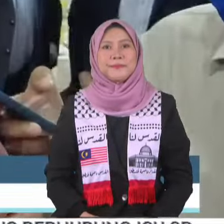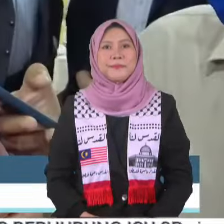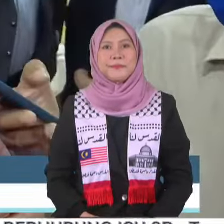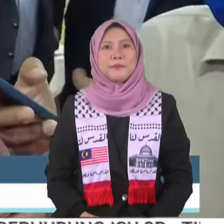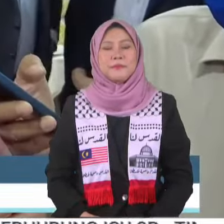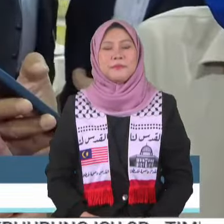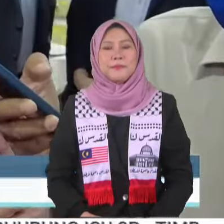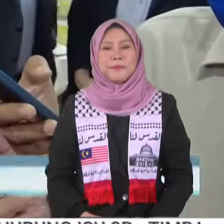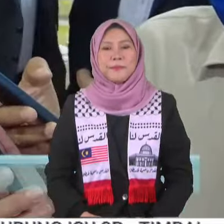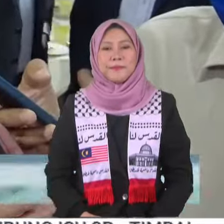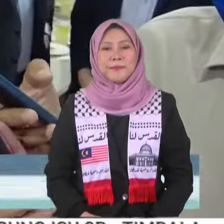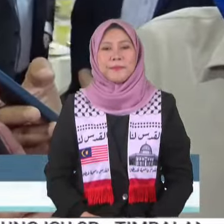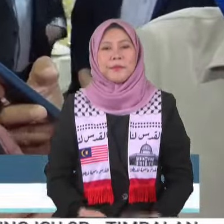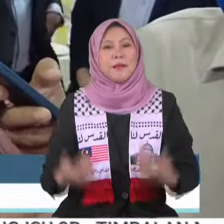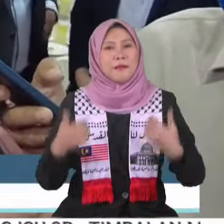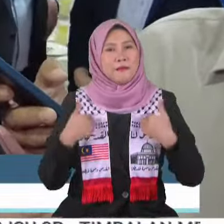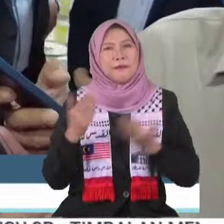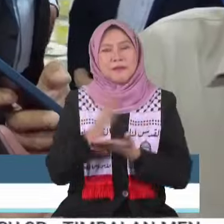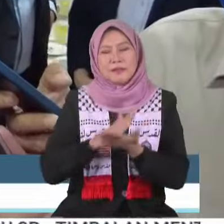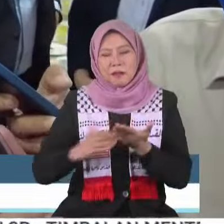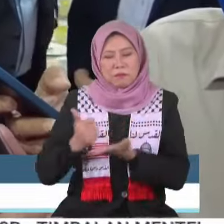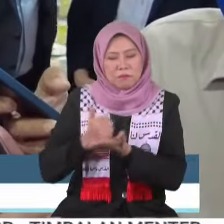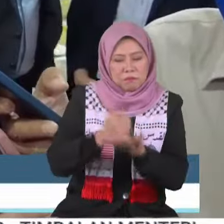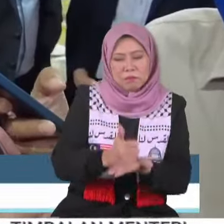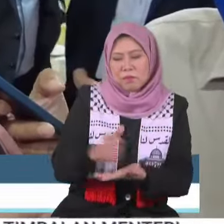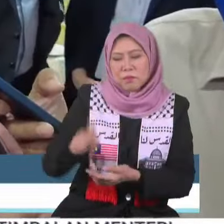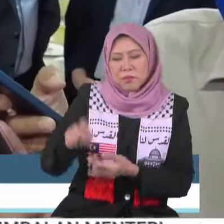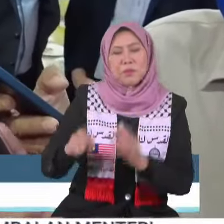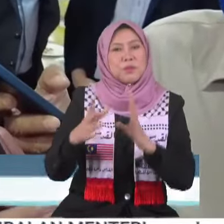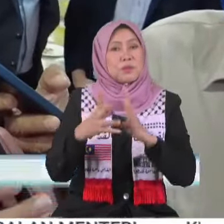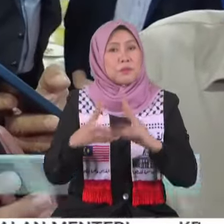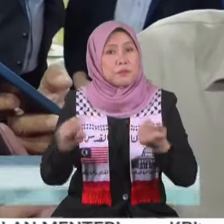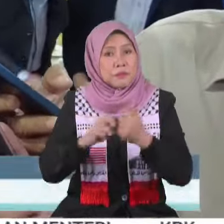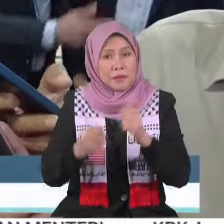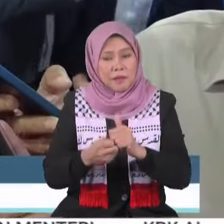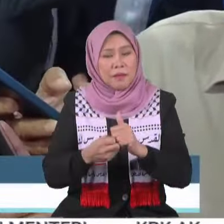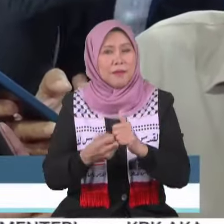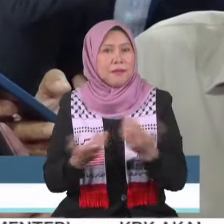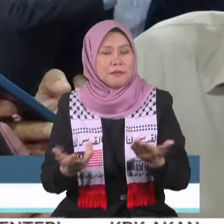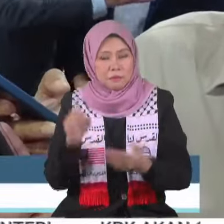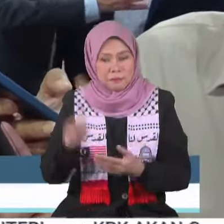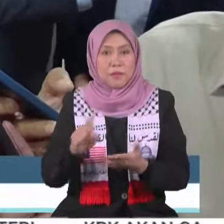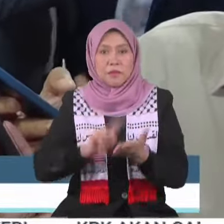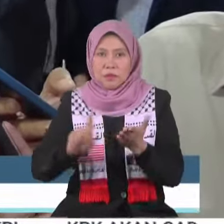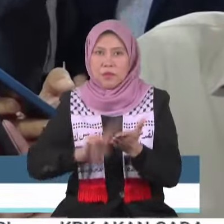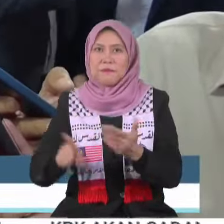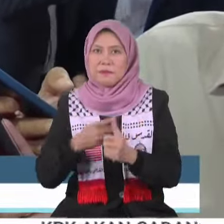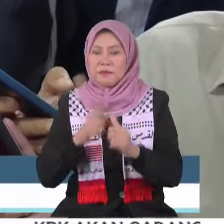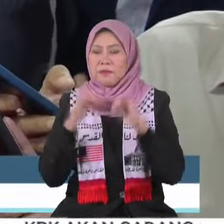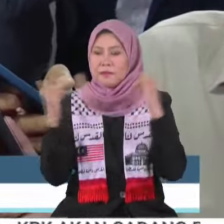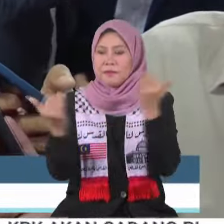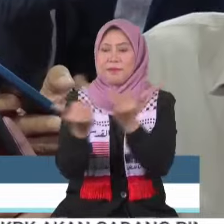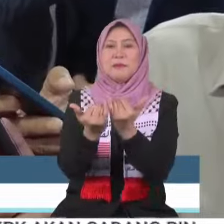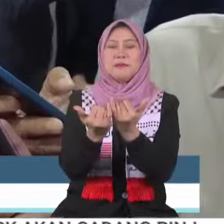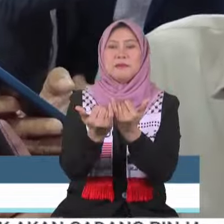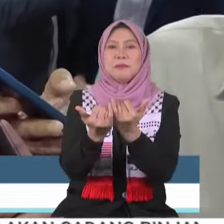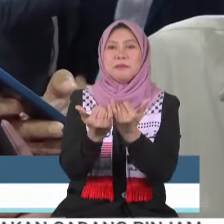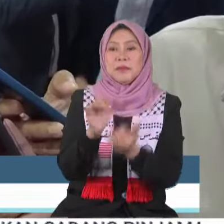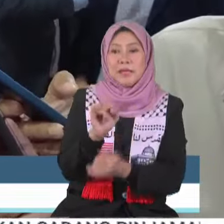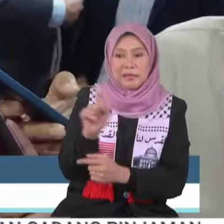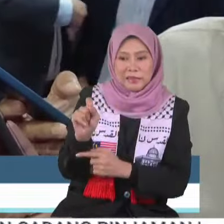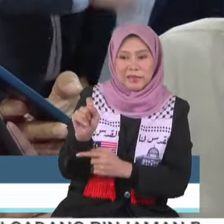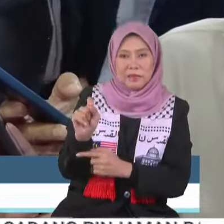Ada pihak yang menghulurkan bantuan menyatakan mereka boleh selesaikan dan sebagainya. Kita kena pastikan bahawa pihak yang tersebut